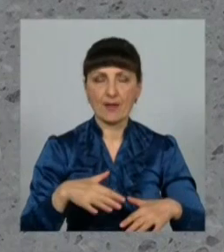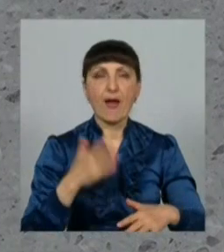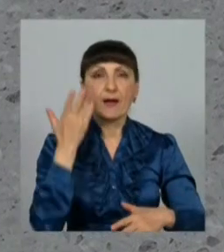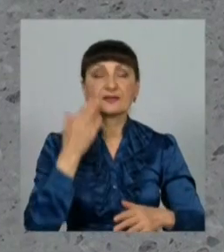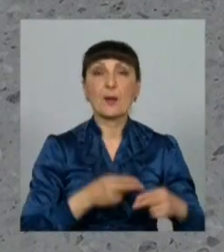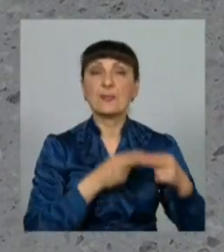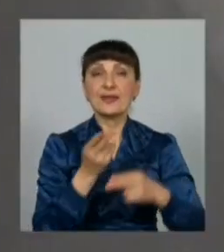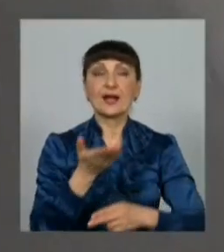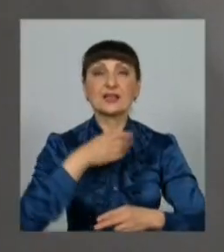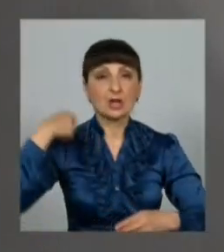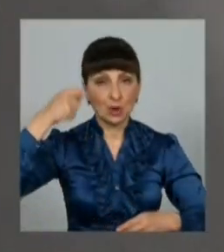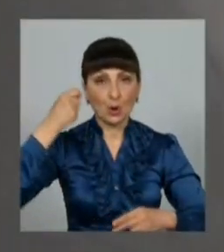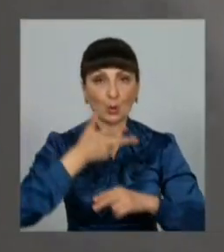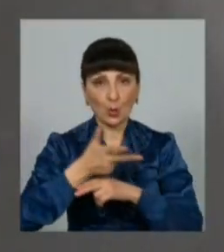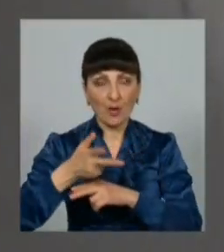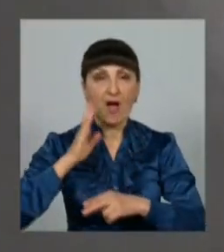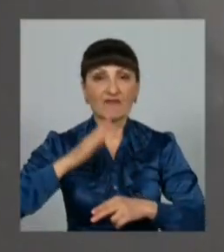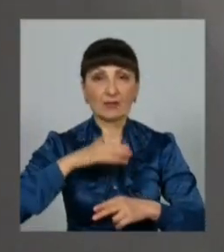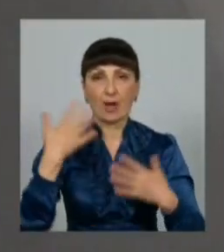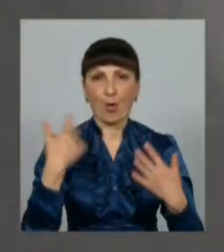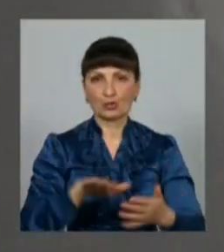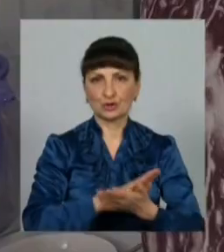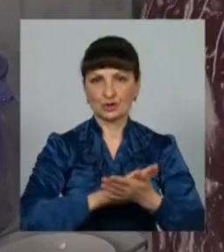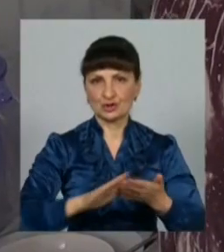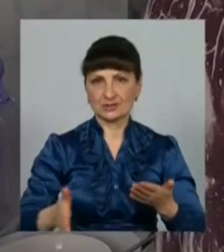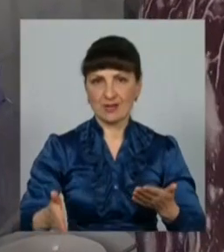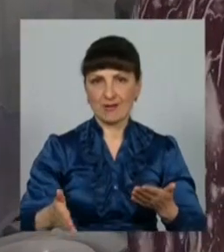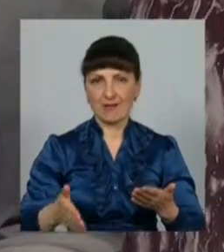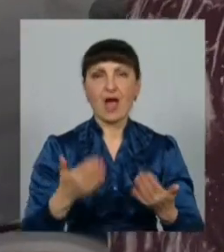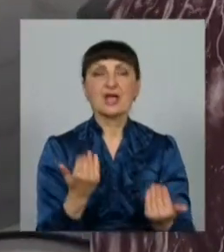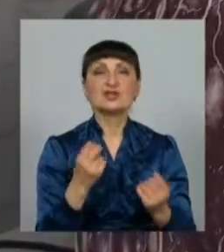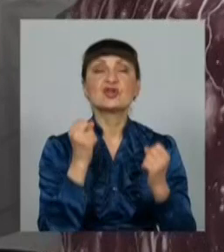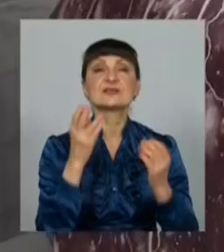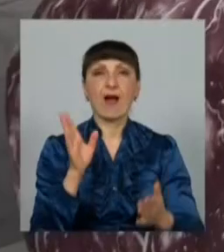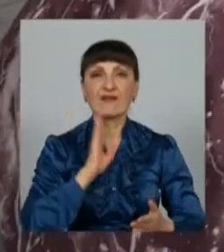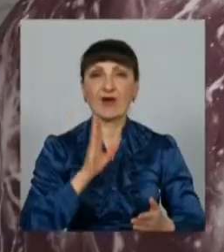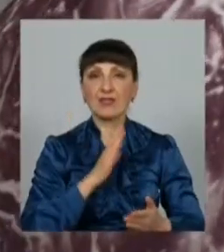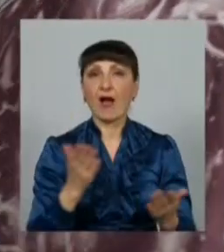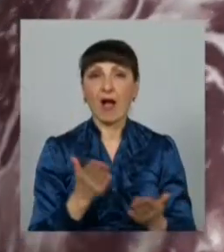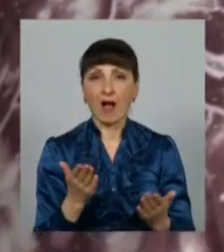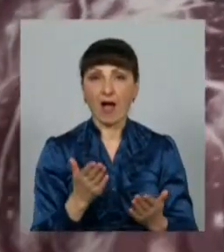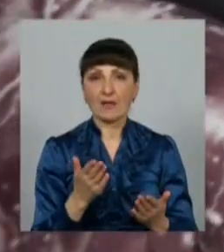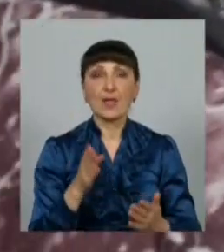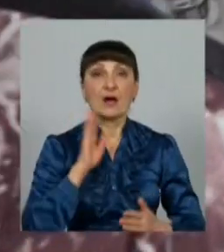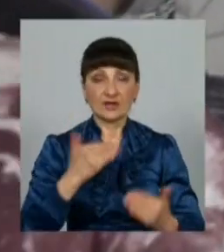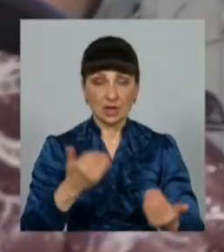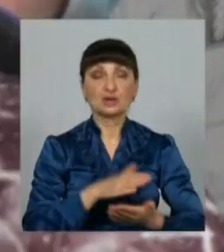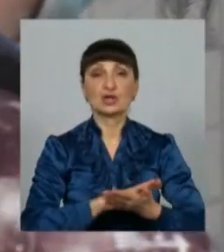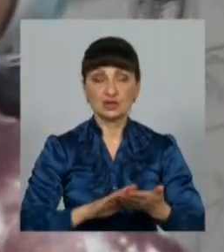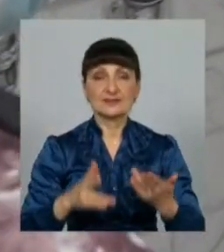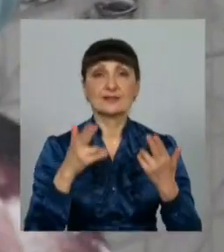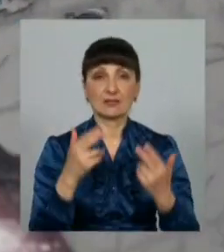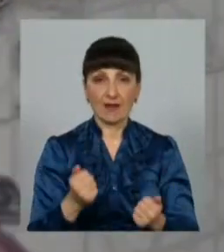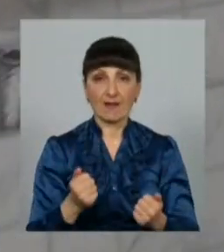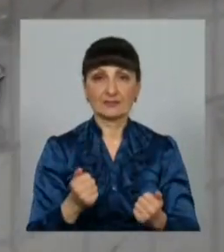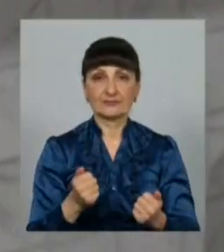приехала наша съемочная группа, вода из крана была прозрачной. Как сейчас обстановка вот сегодня? Вода сейчас чистая, идет